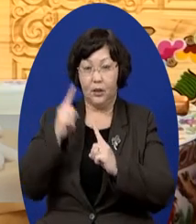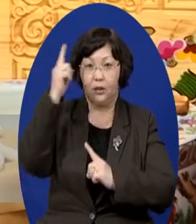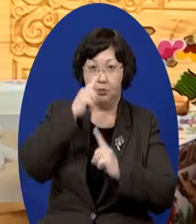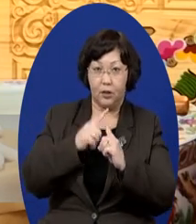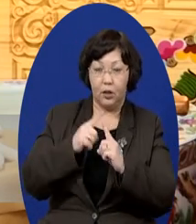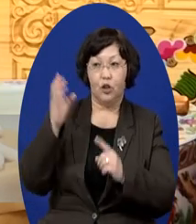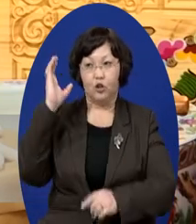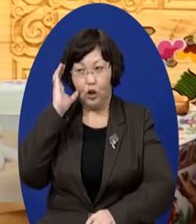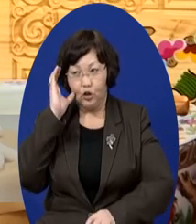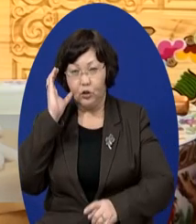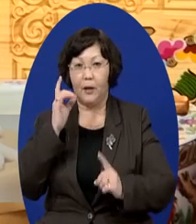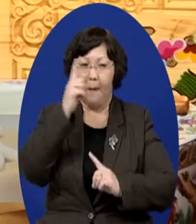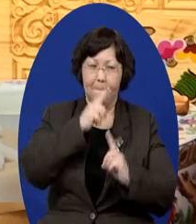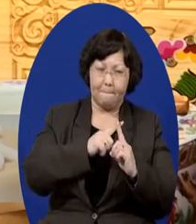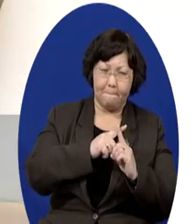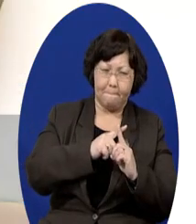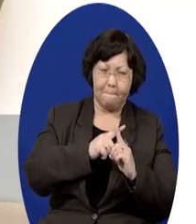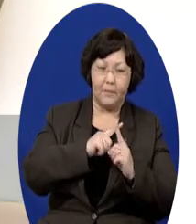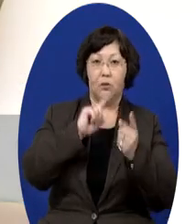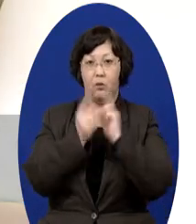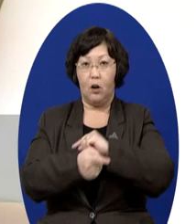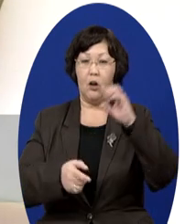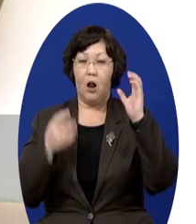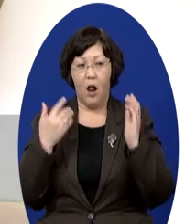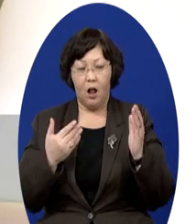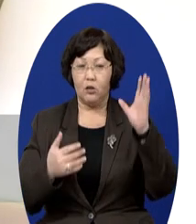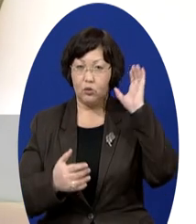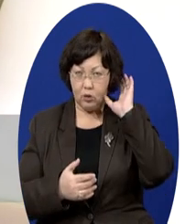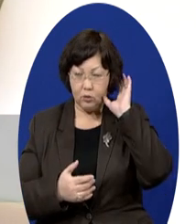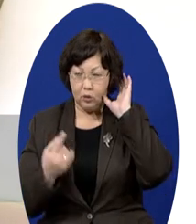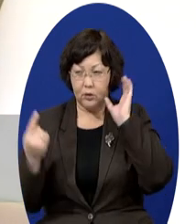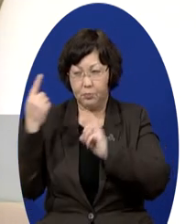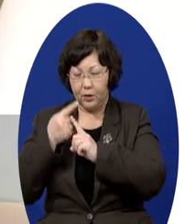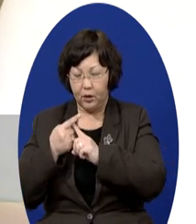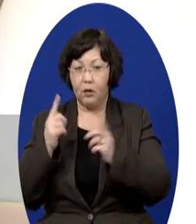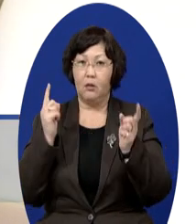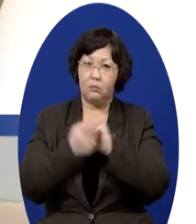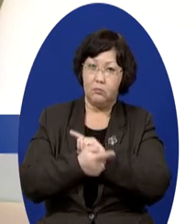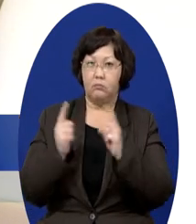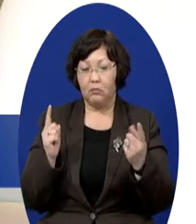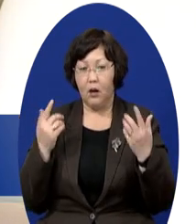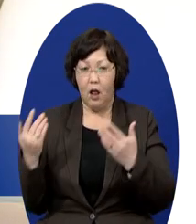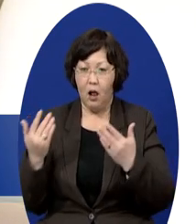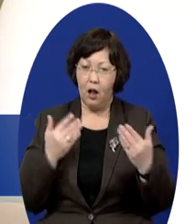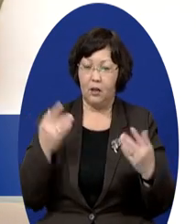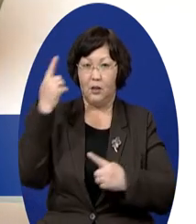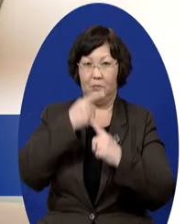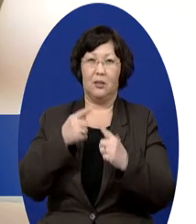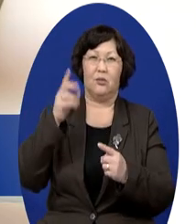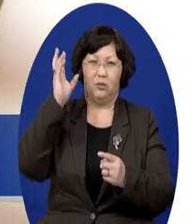сонсоход шийдэж болохгүй асуудал байдгүй шууд ээж авир талбар гэр бүл гэдэг чинь хүүхэд хичнээн